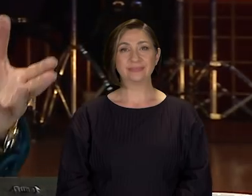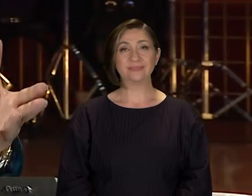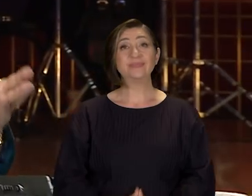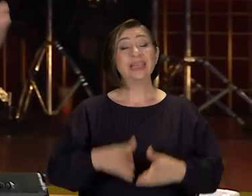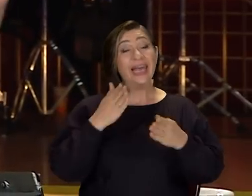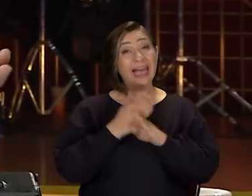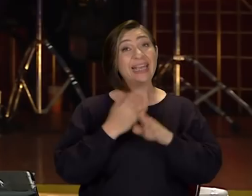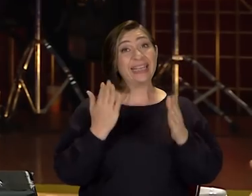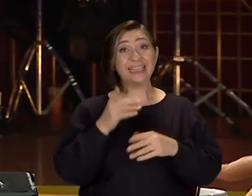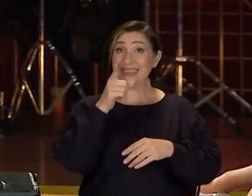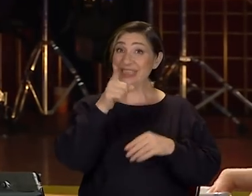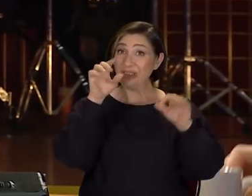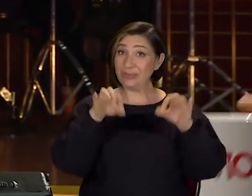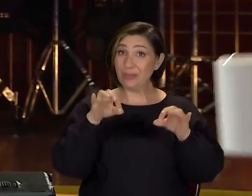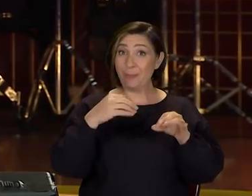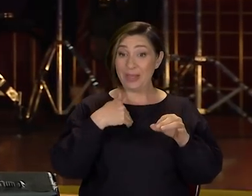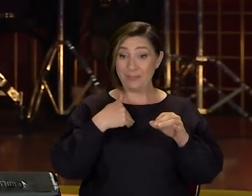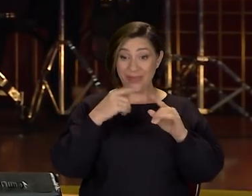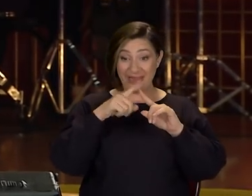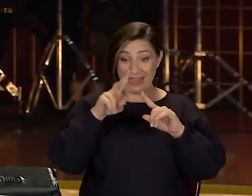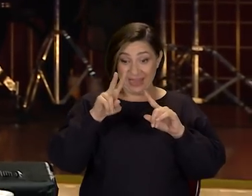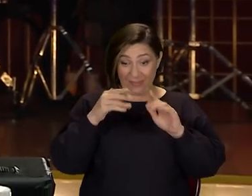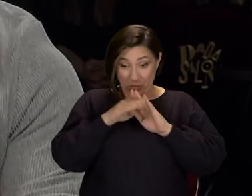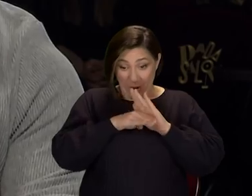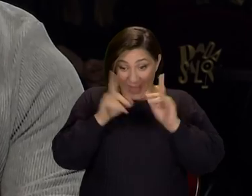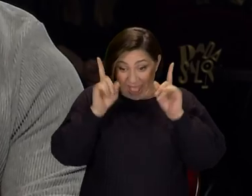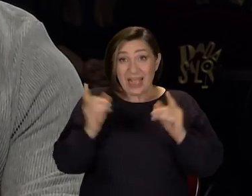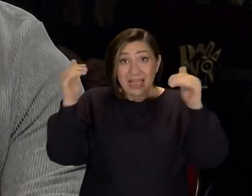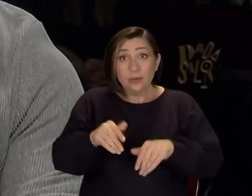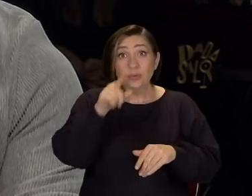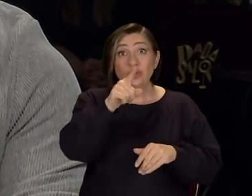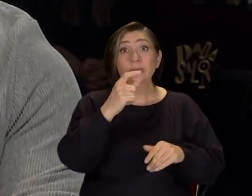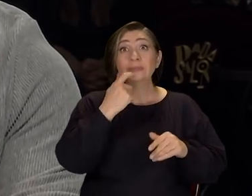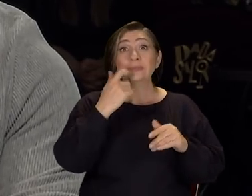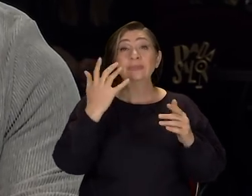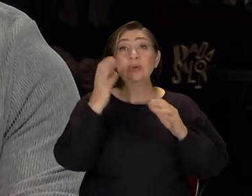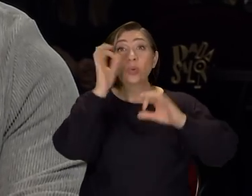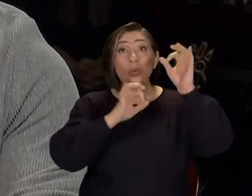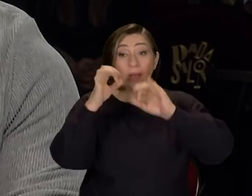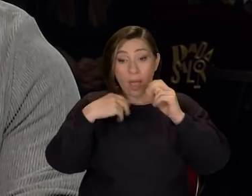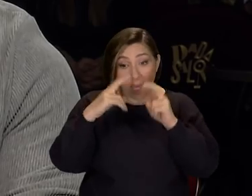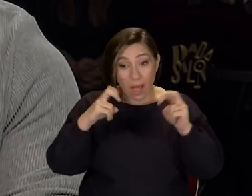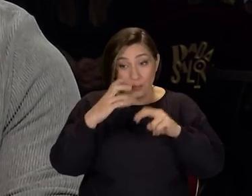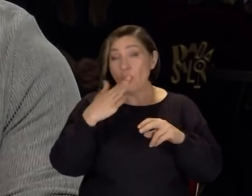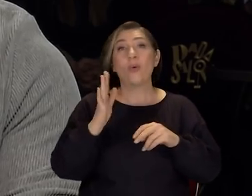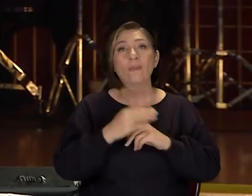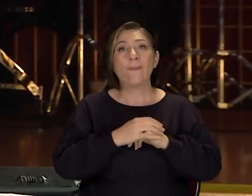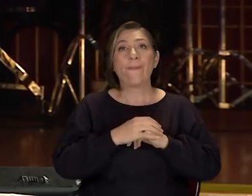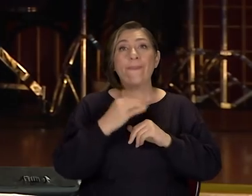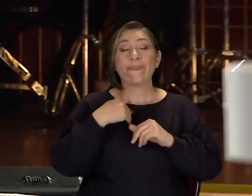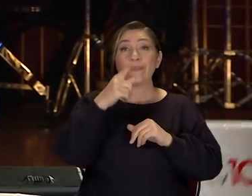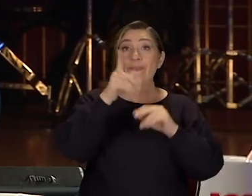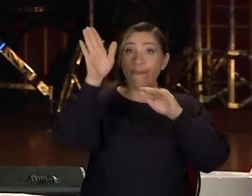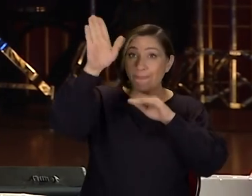Yani hakikaten sen şimdi benim programa ilk defa mı geliyorsun? İlk kez abi evet. Peki bunca sene Google'dan biz... baktım yok. Ana peki biz